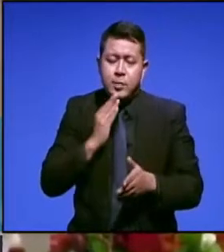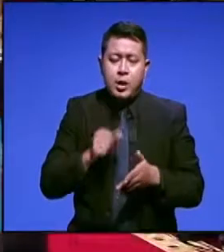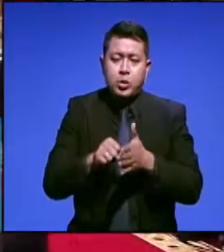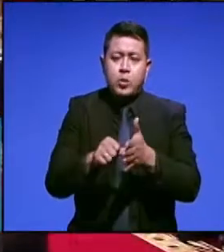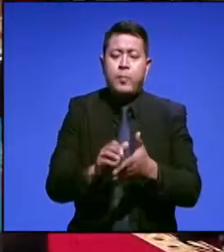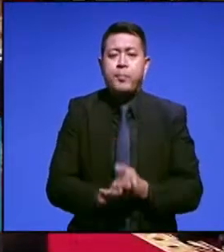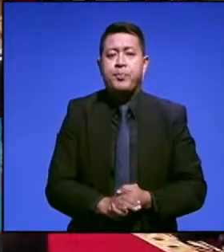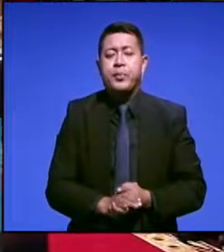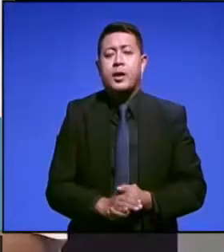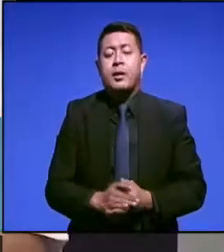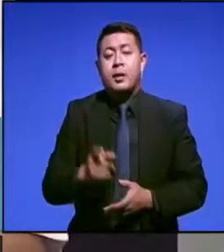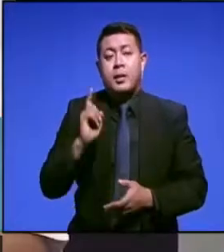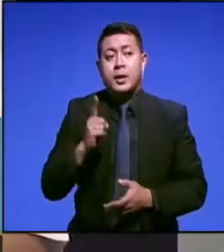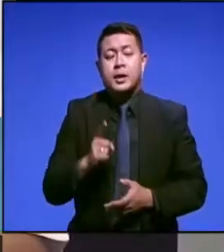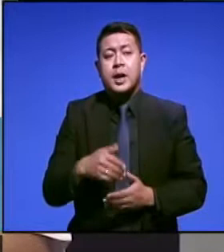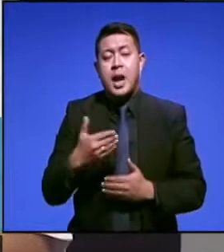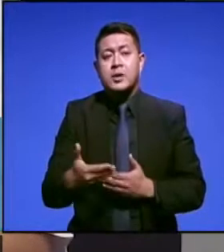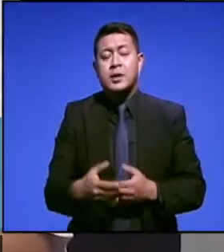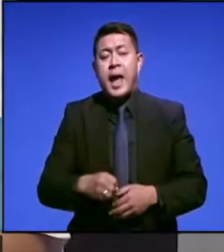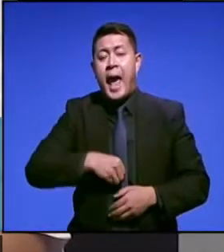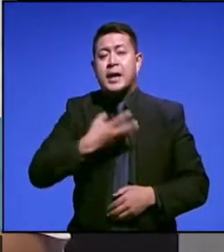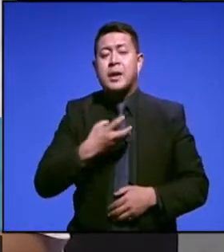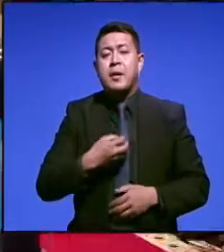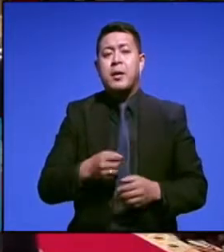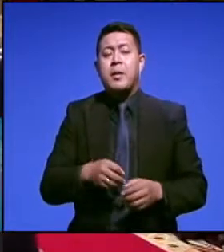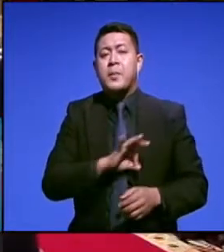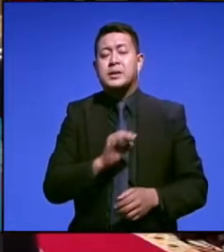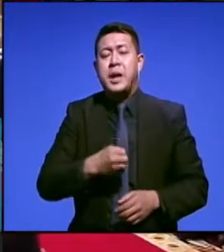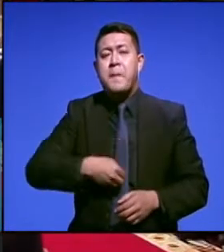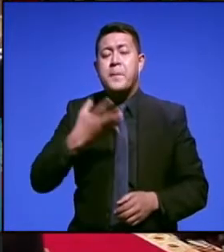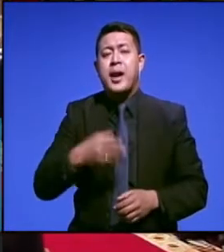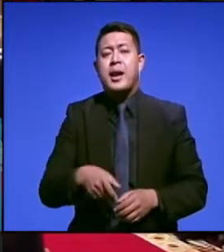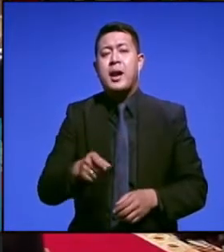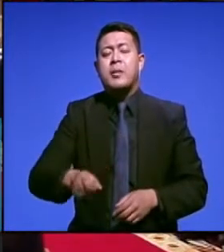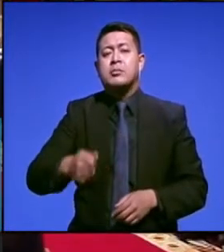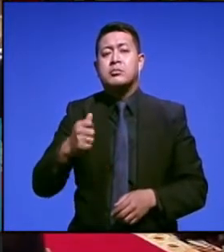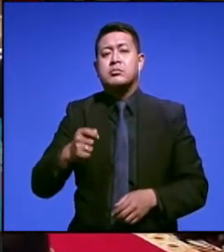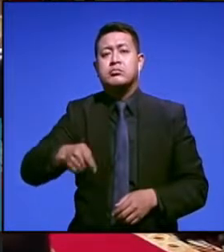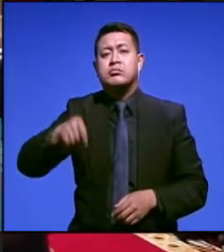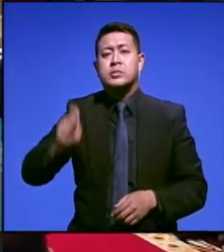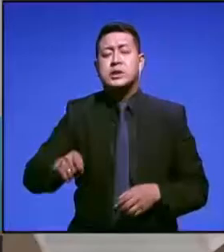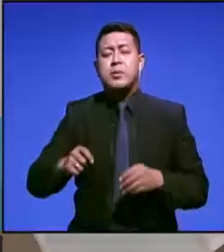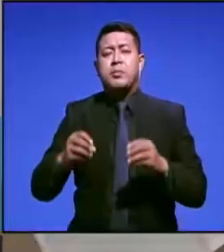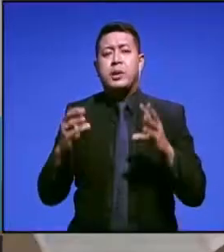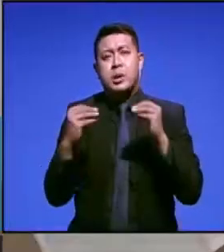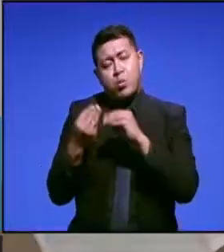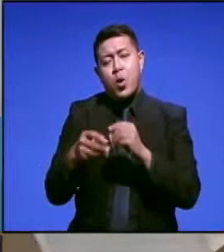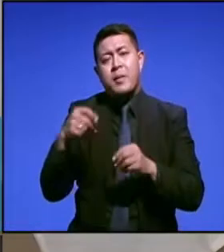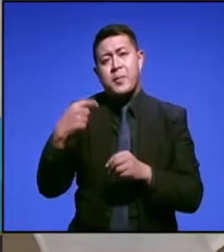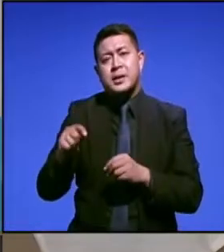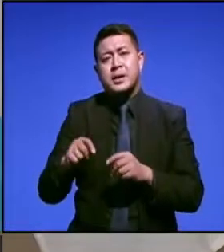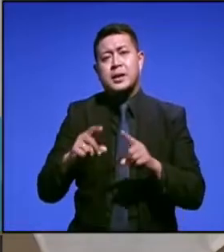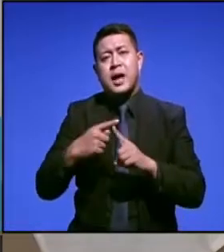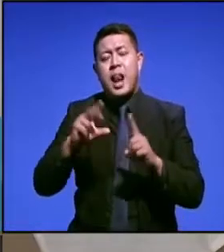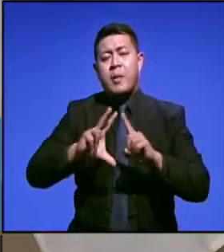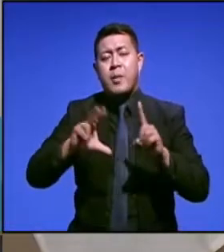Peringatan dan perintah ini seakan menjadi kelanjutan ekspresi kegeraman Presiden dalam sidang Kabinet Paripurna di Istana Negara 18 Juni